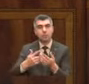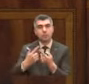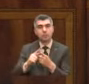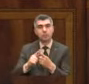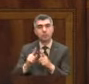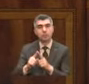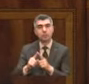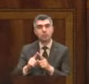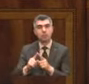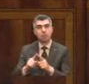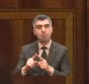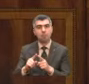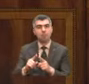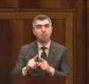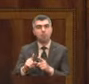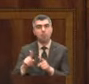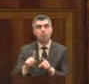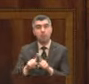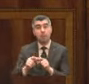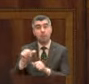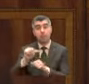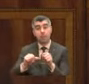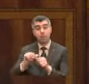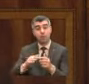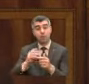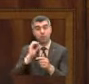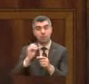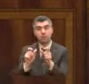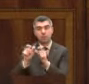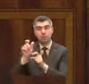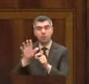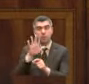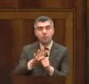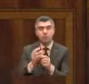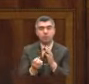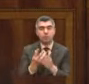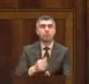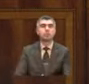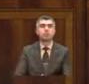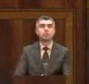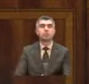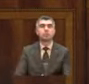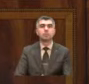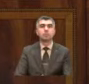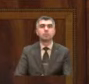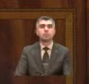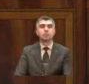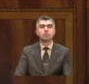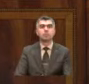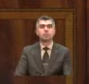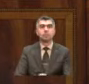هذه الطاقات، وكذا جعل هذه الطاقات في متناول المواطنات والمواطنين، ولكن